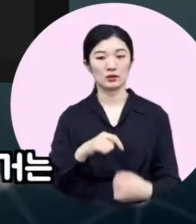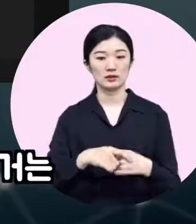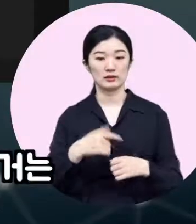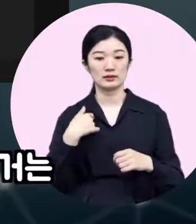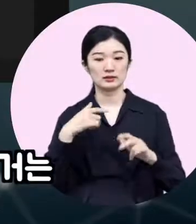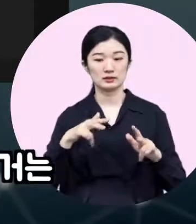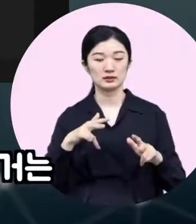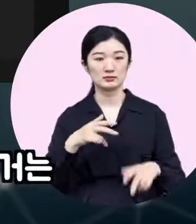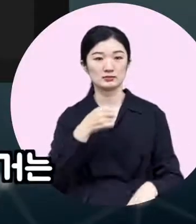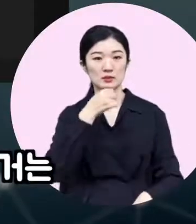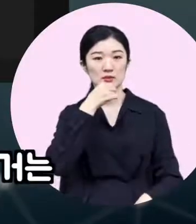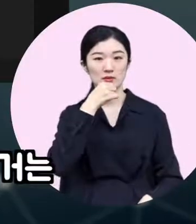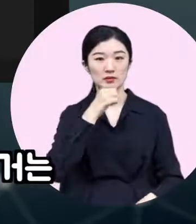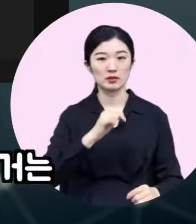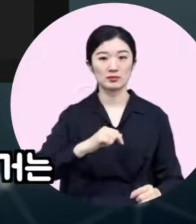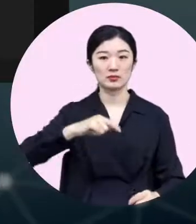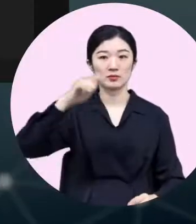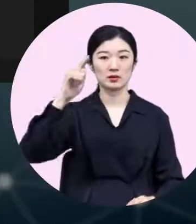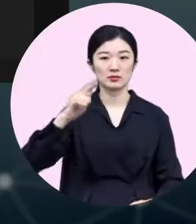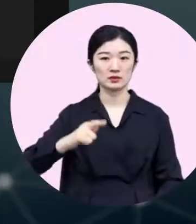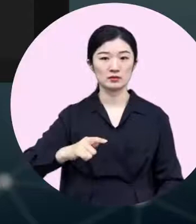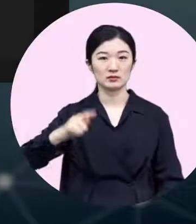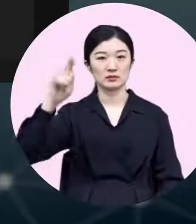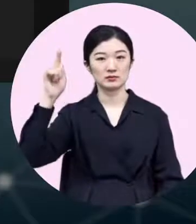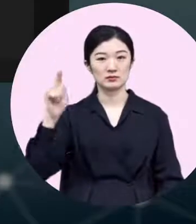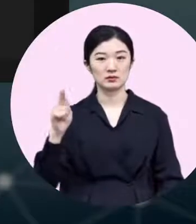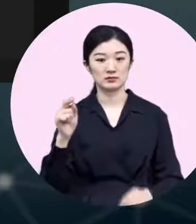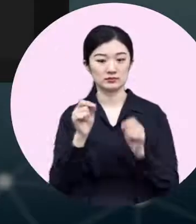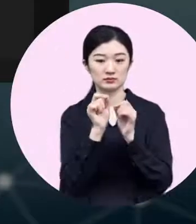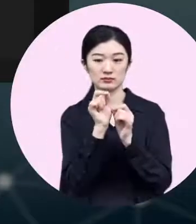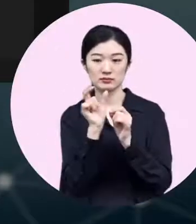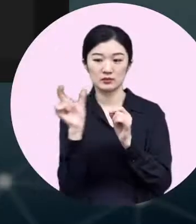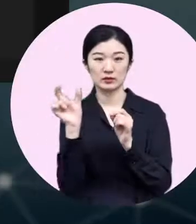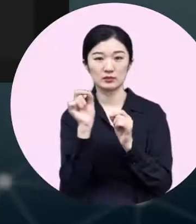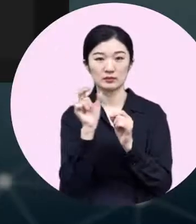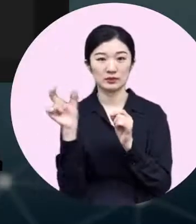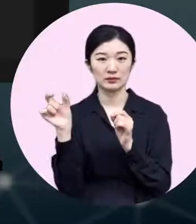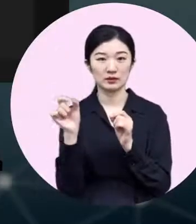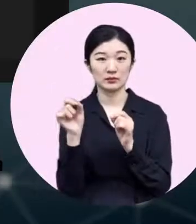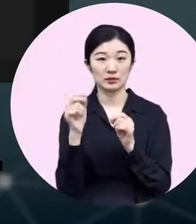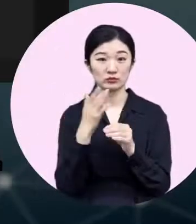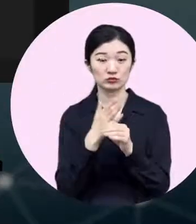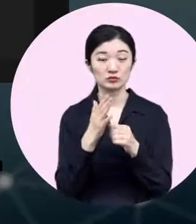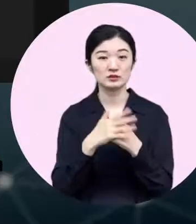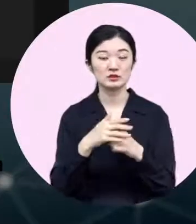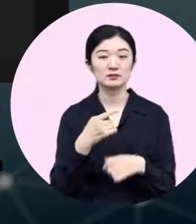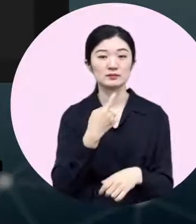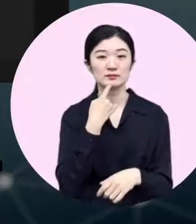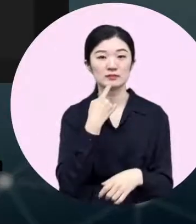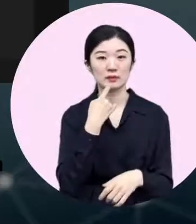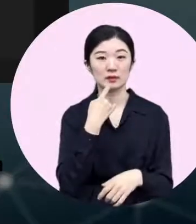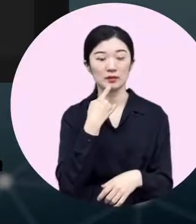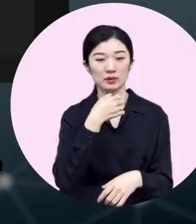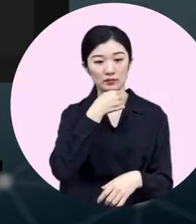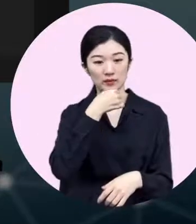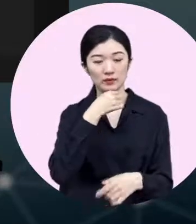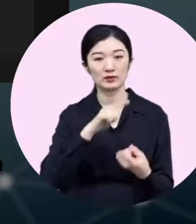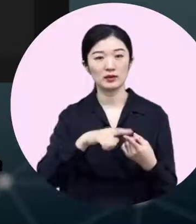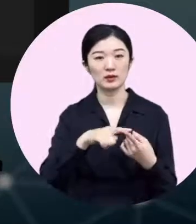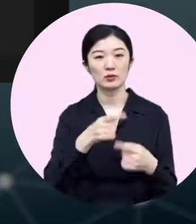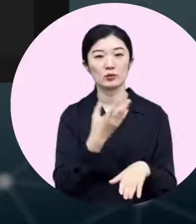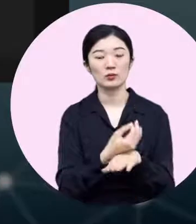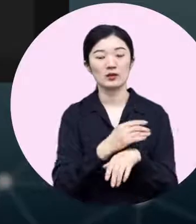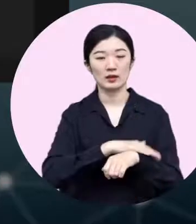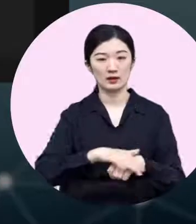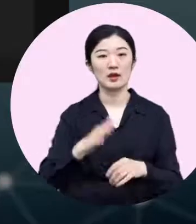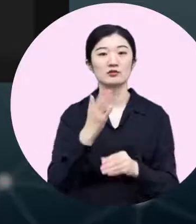이렇게 올라갔다 내려갔다 한다는 거는 저는 지금 노트북 마이크로 설정을 해 놓은 거거든요. 제대로 소리가 지금 들어가고 있다는 겁니다. 그쵸? 예.